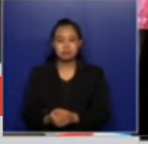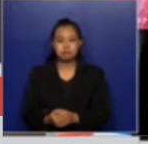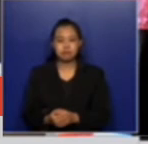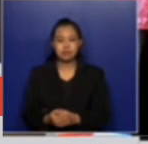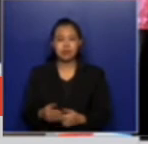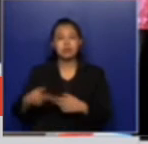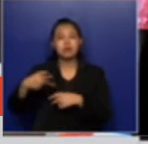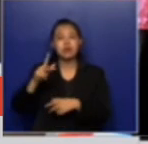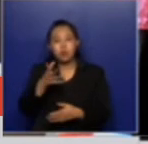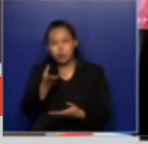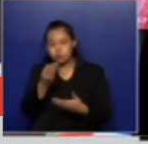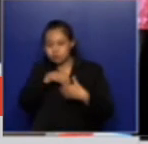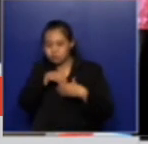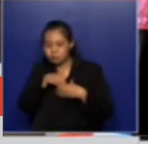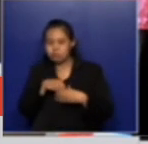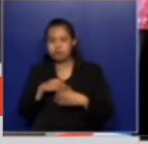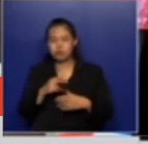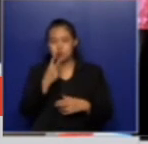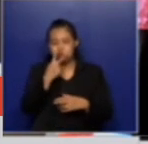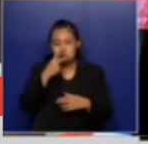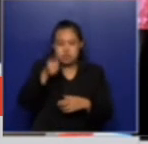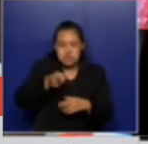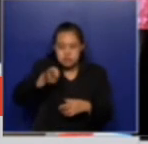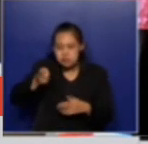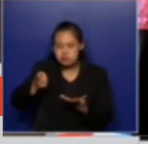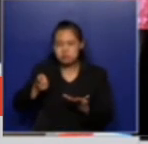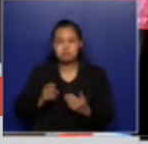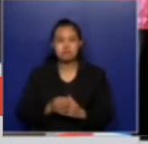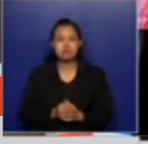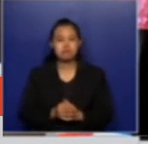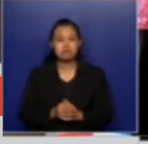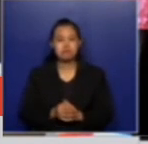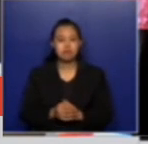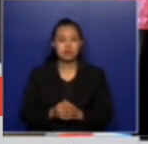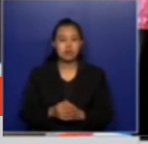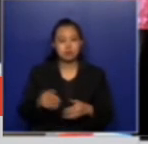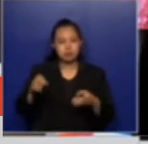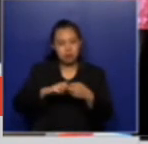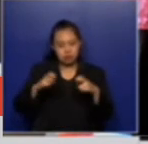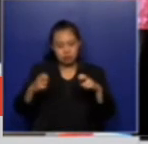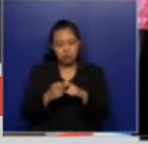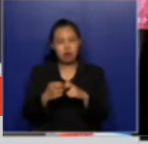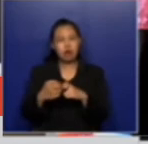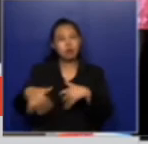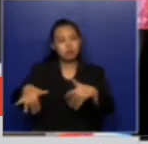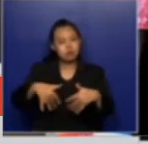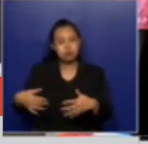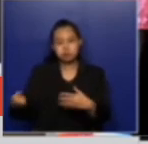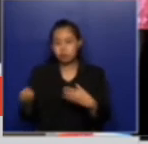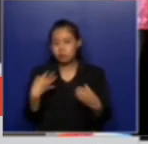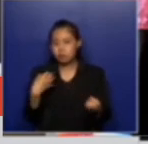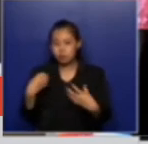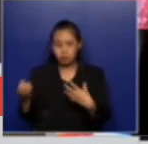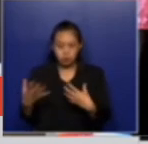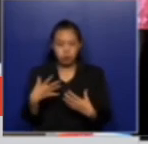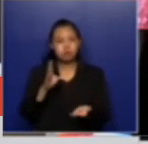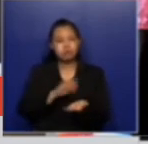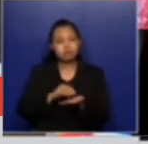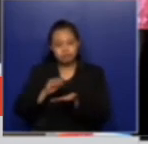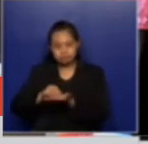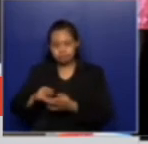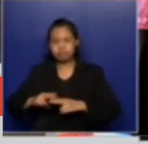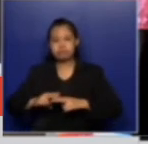ลประโยชน์ต่างท่านต้องดูเรื่องจริงไปฟังความปัญหาของชาวบ้านจริงๆว่าไอ้วัน